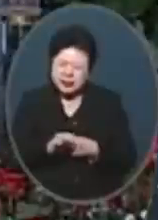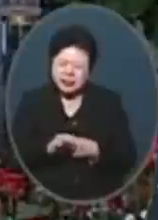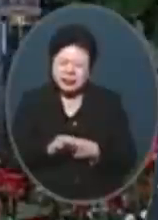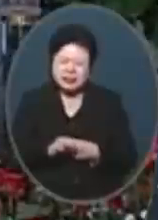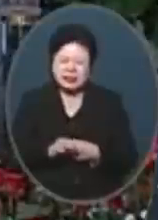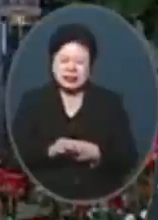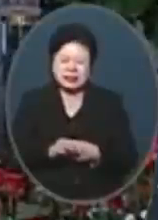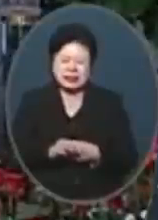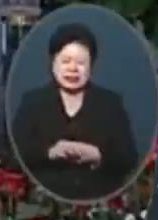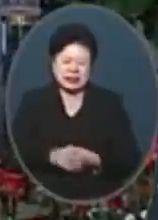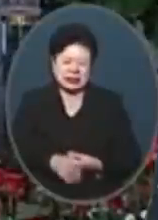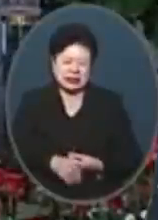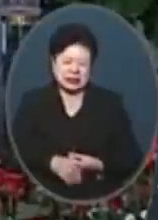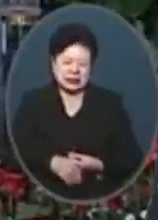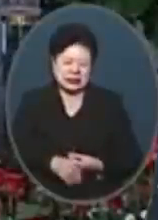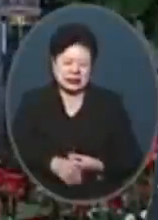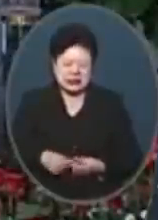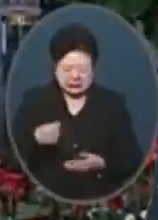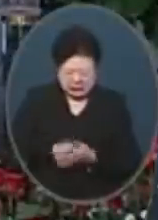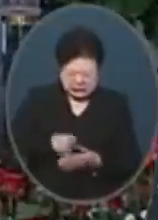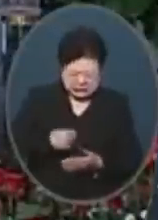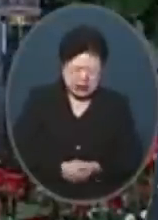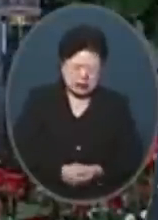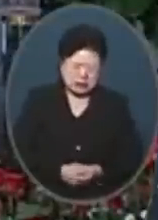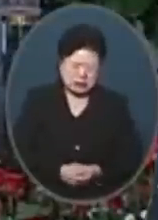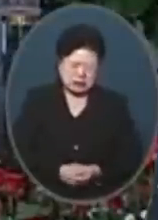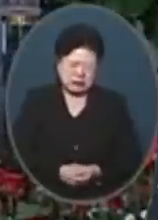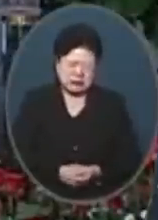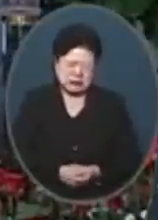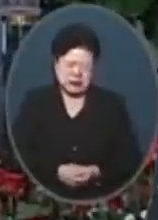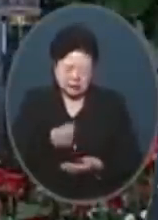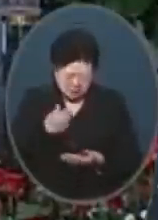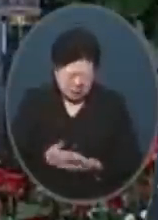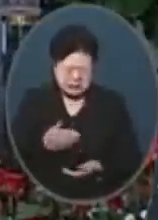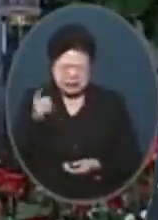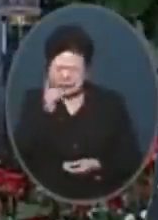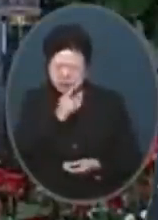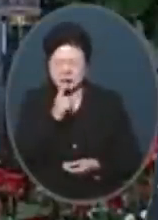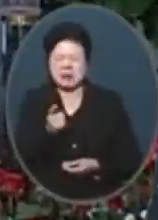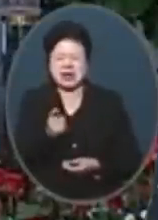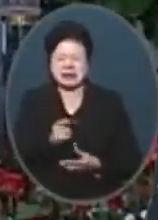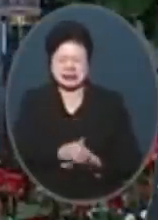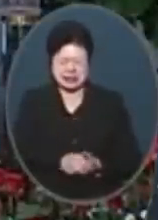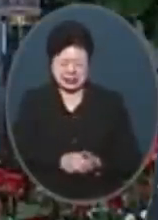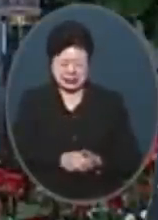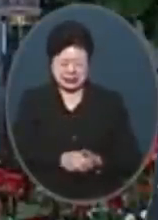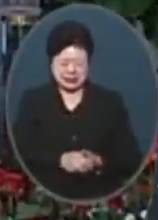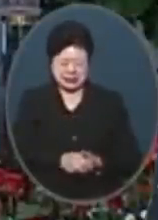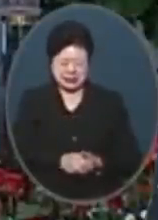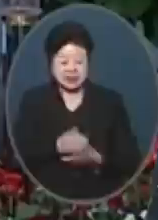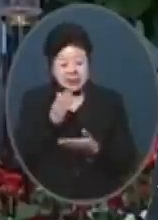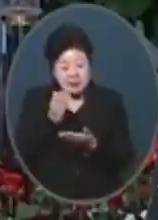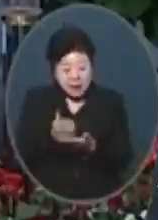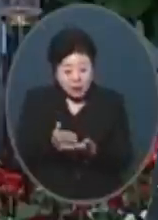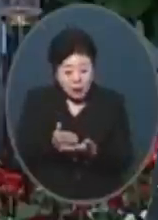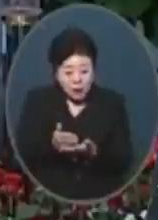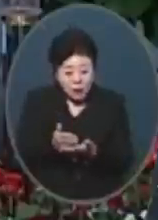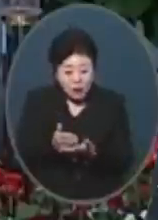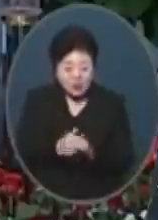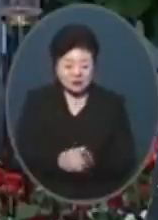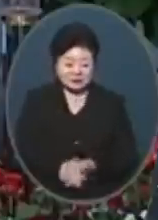비난하고 공격하고 탄식하고 팔자신세 한탄을 하는데 그러지 말고